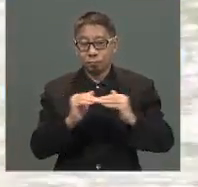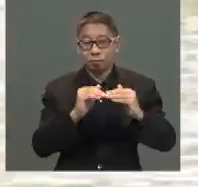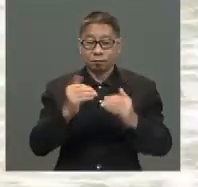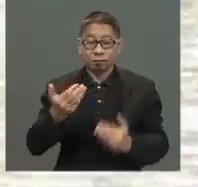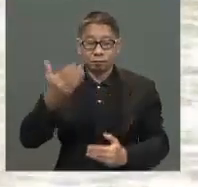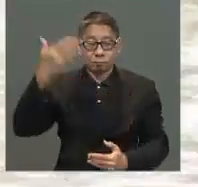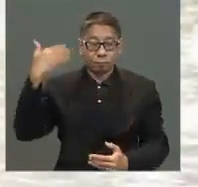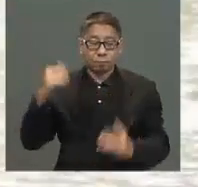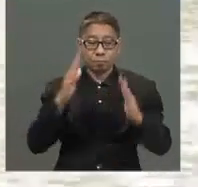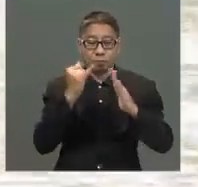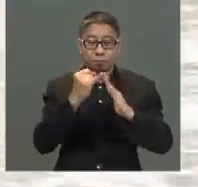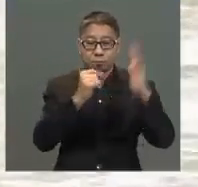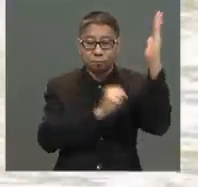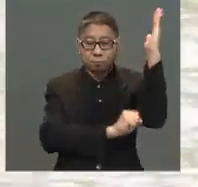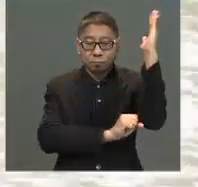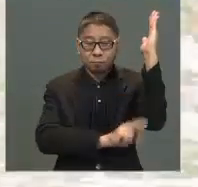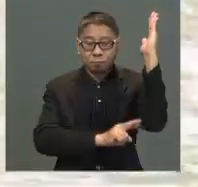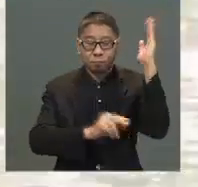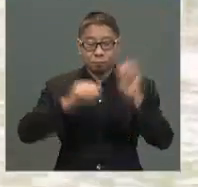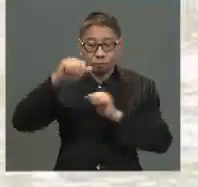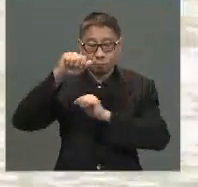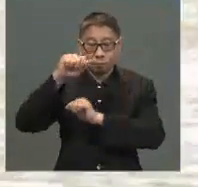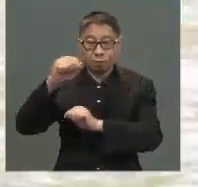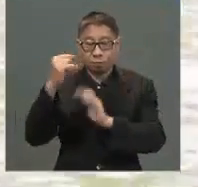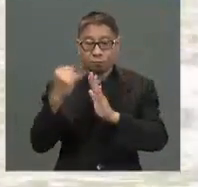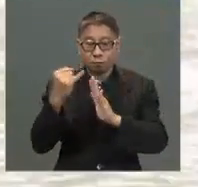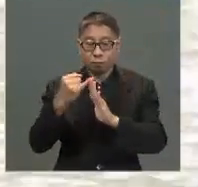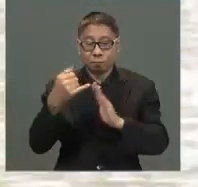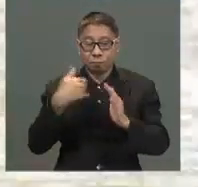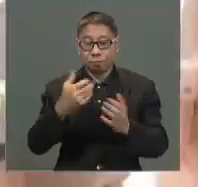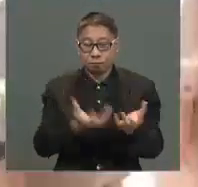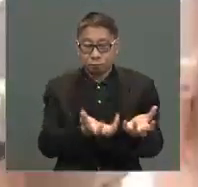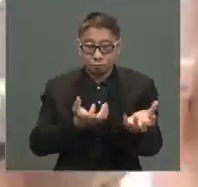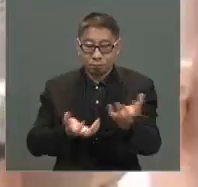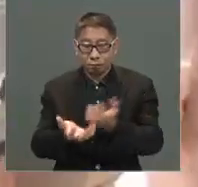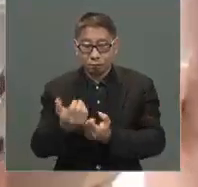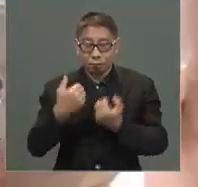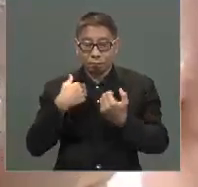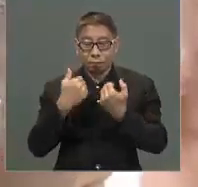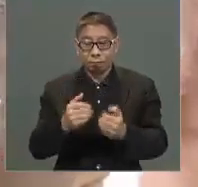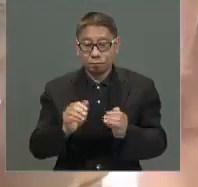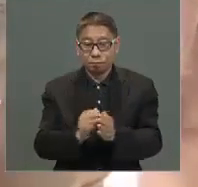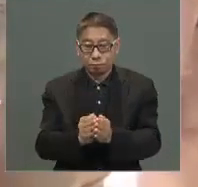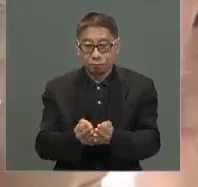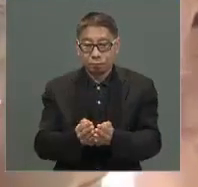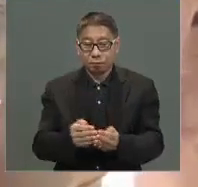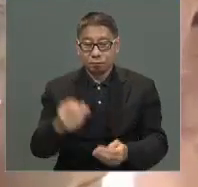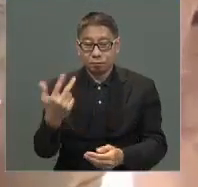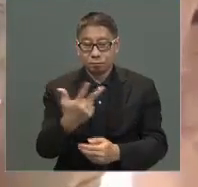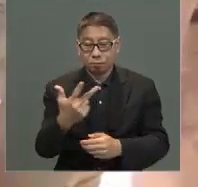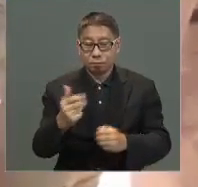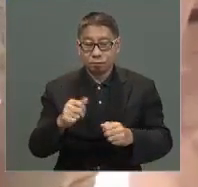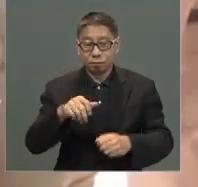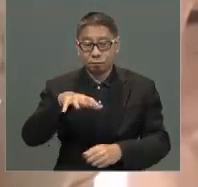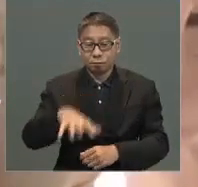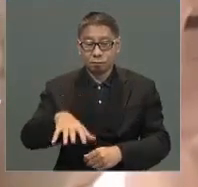มาทางจังหวัดสุราษฎร์ธานีนะคะได้มีการออกประกาศจังหวัดให้มีการรื้อถอนขนำกลางคอกหอยทั้ง3อำเภ